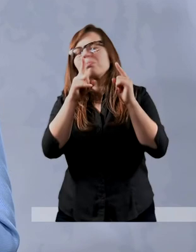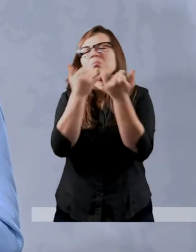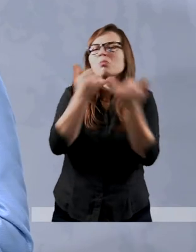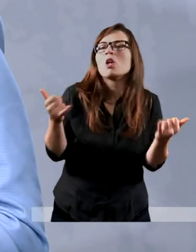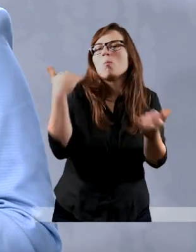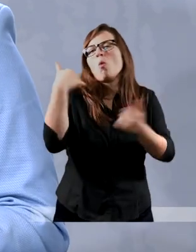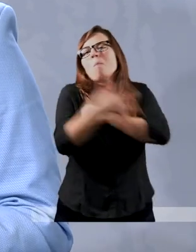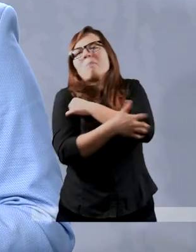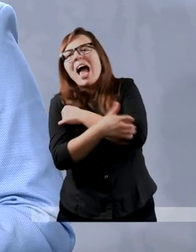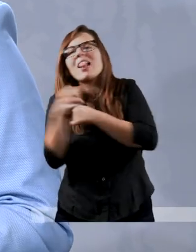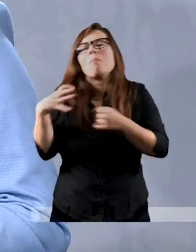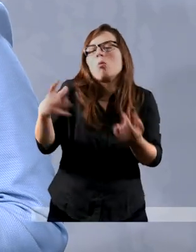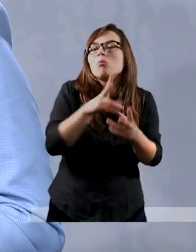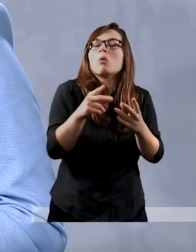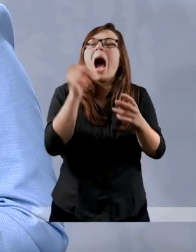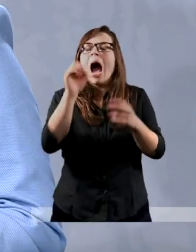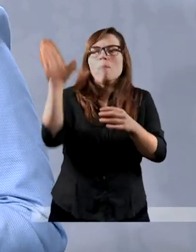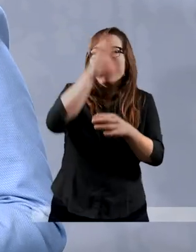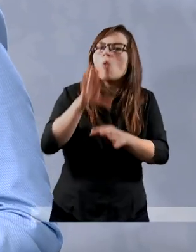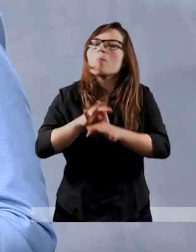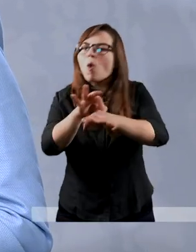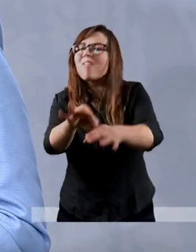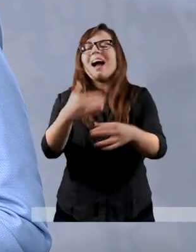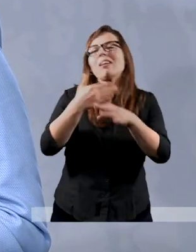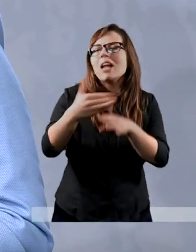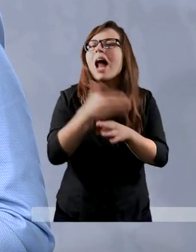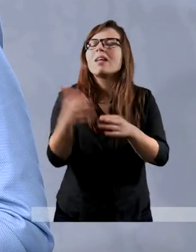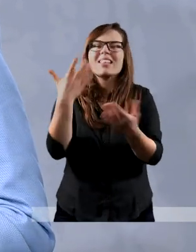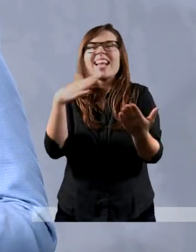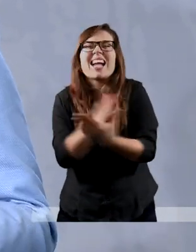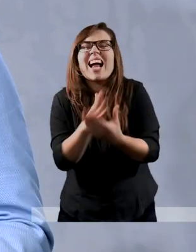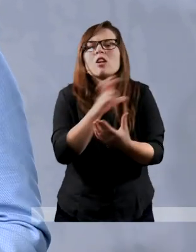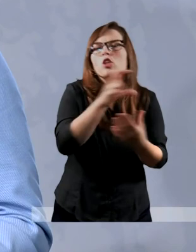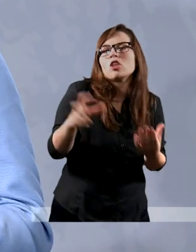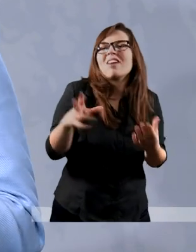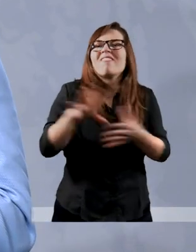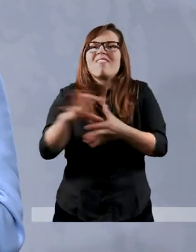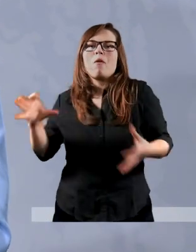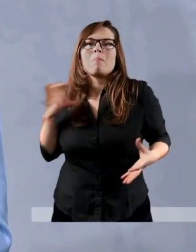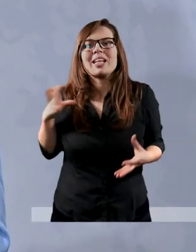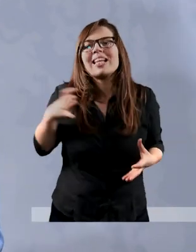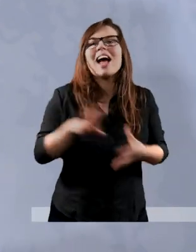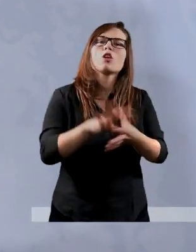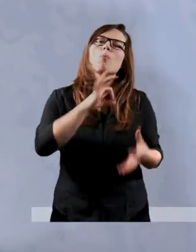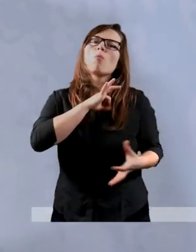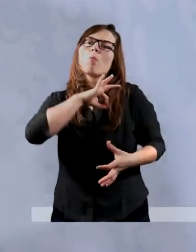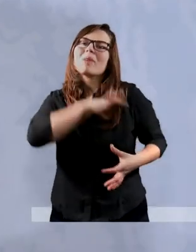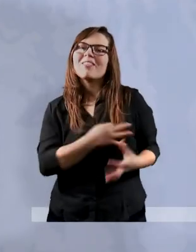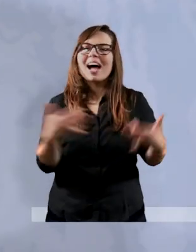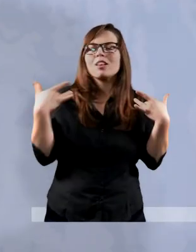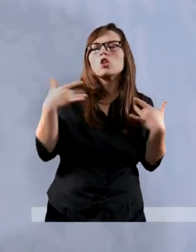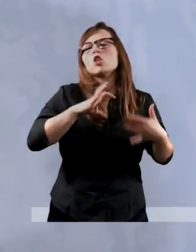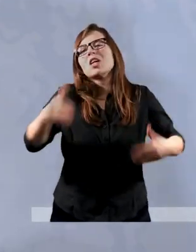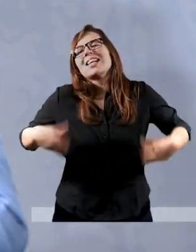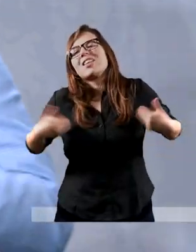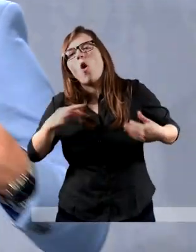naprawdę wielkiej biedy. I Bóg prowadził mnie, i czułem Jego wsparcie. I niezależnie, czy to w biznesie, czy w życiu prywatnym, czy w